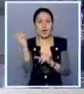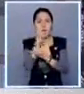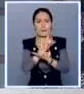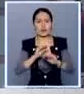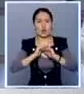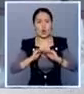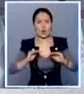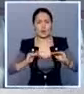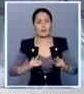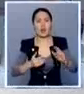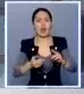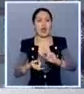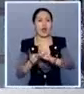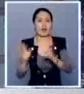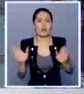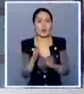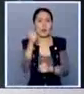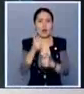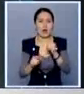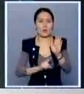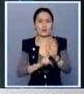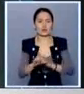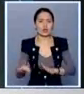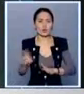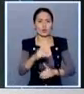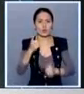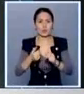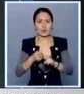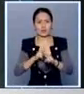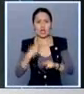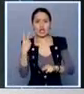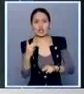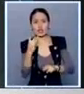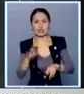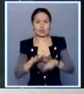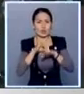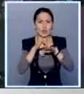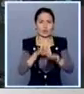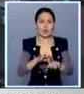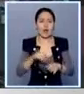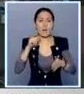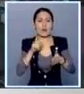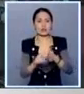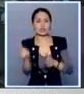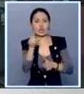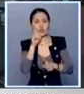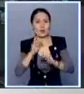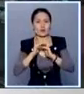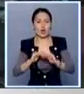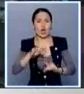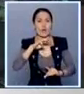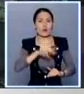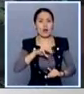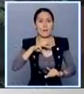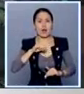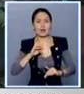мектеп оқушылары арасында ән-би байқауы басталды. Республикалық конкурс биыл екінші рет қатарынан өткізіліп отыр. Мақсаты жас